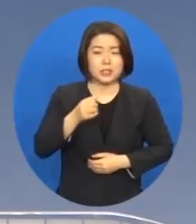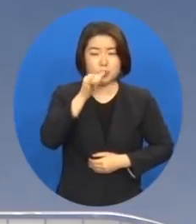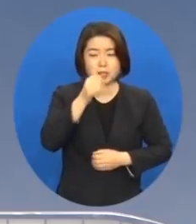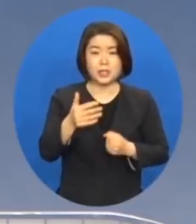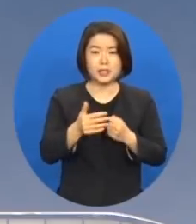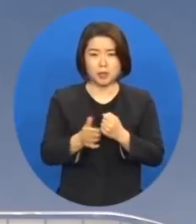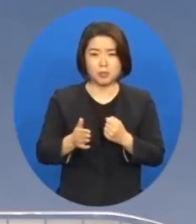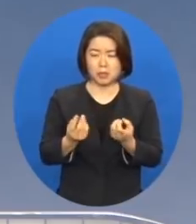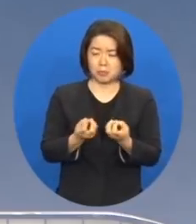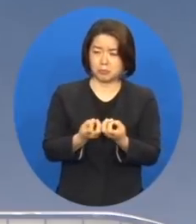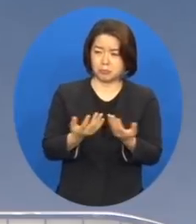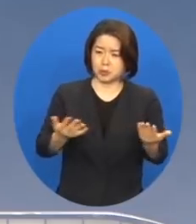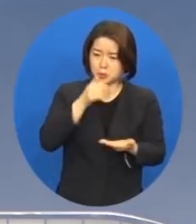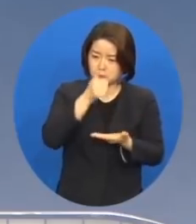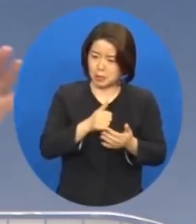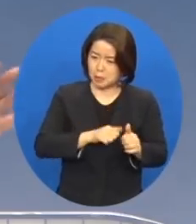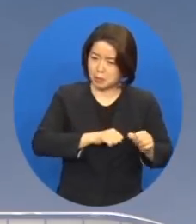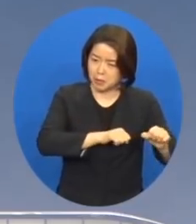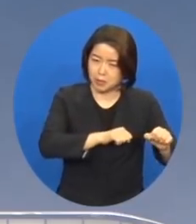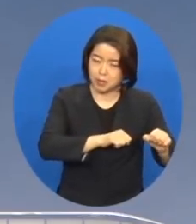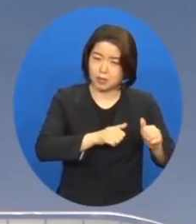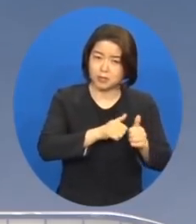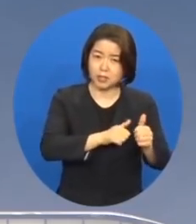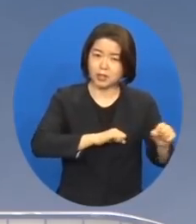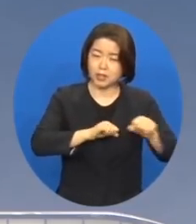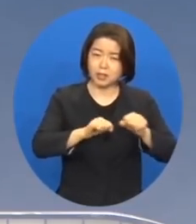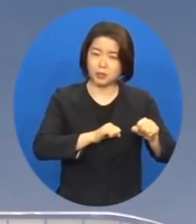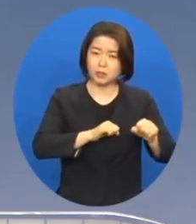살 수밖에 없다. 그 말은 아닙니다.